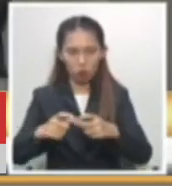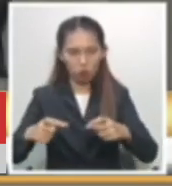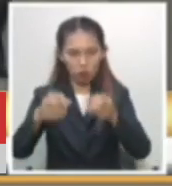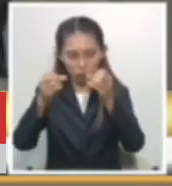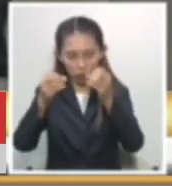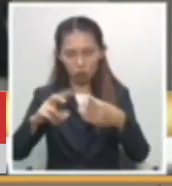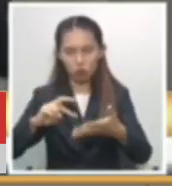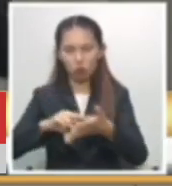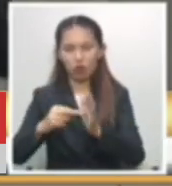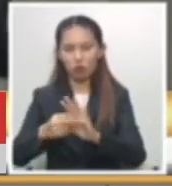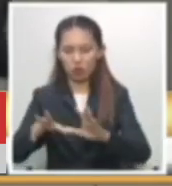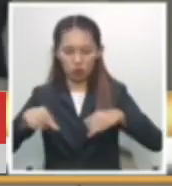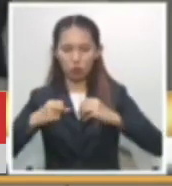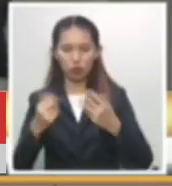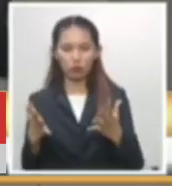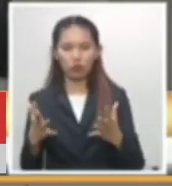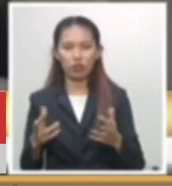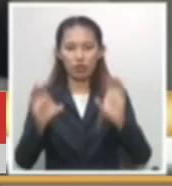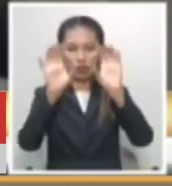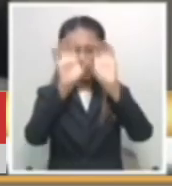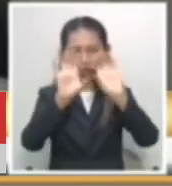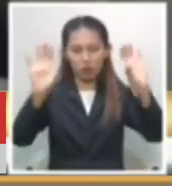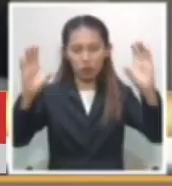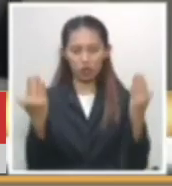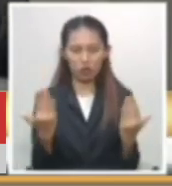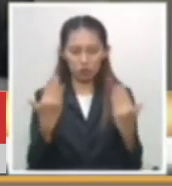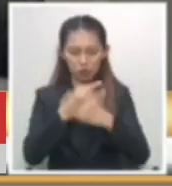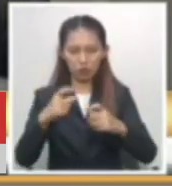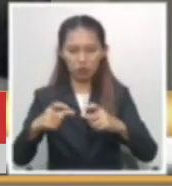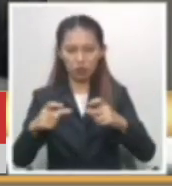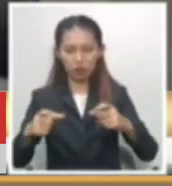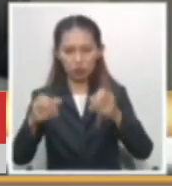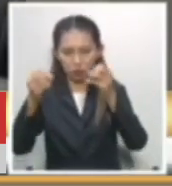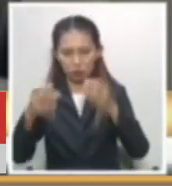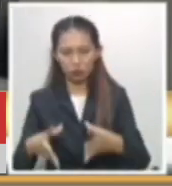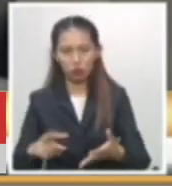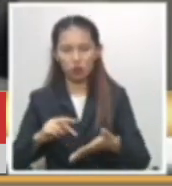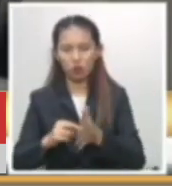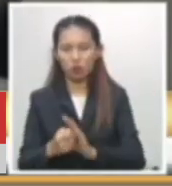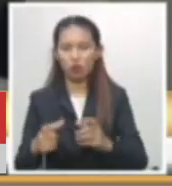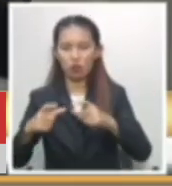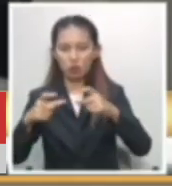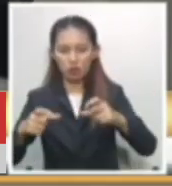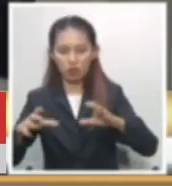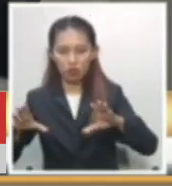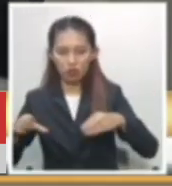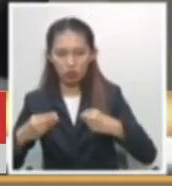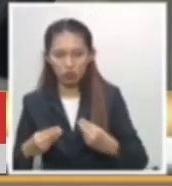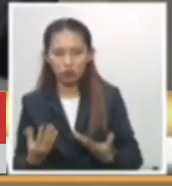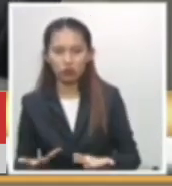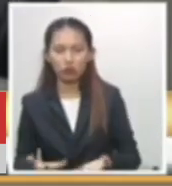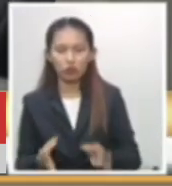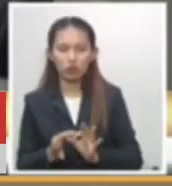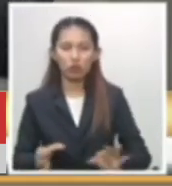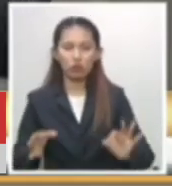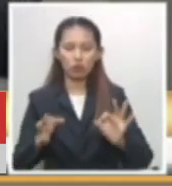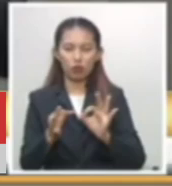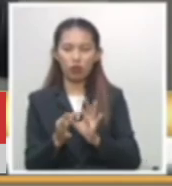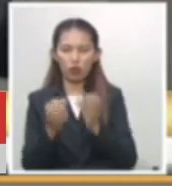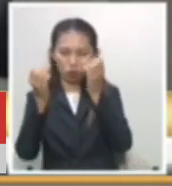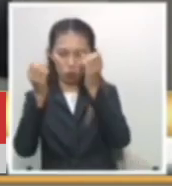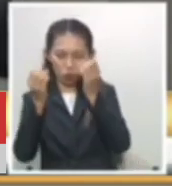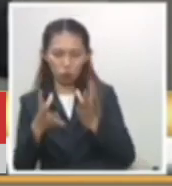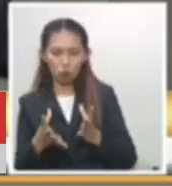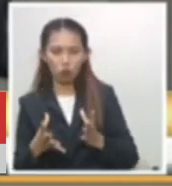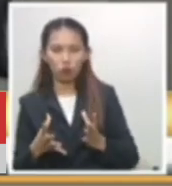ลนี้กำลังจะเปลี่ยนใบประกอบวิชาชีพครูให้เป็นใบอนุญาตโดยไม่ต้องมีจิตวิญญาณถ้าครูส